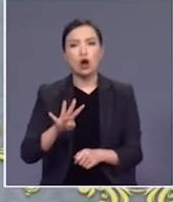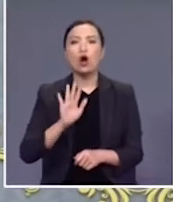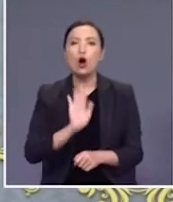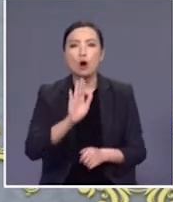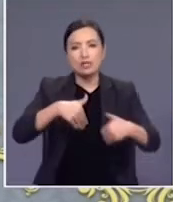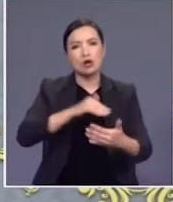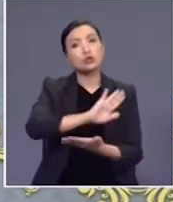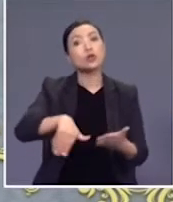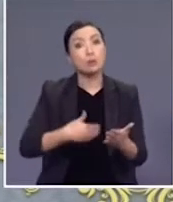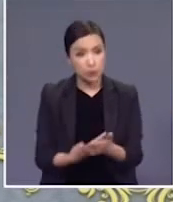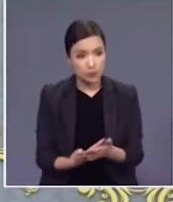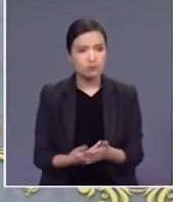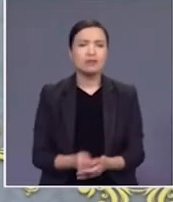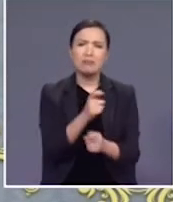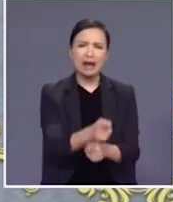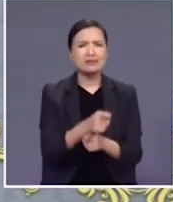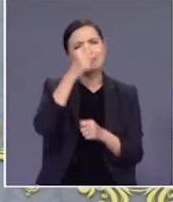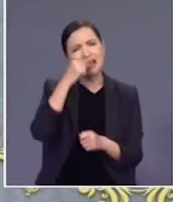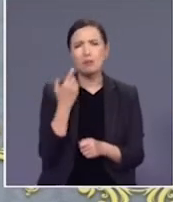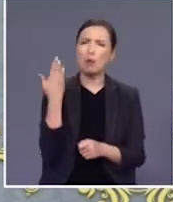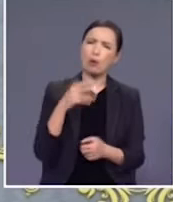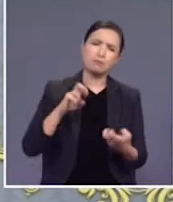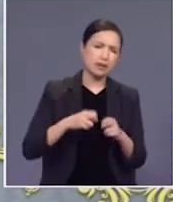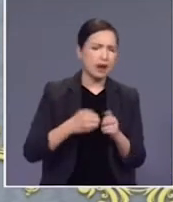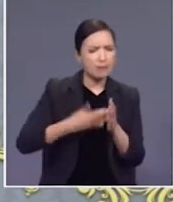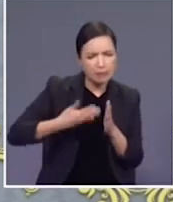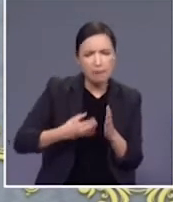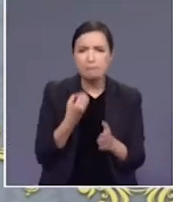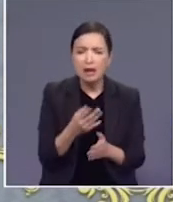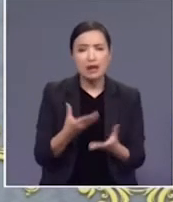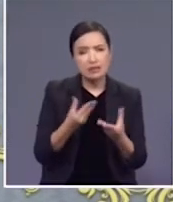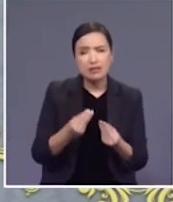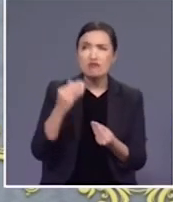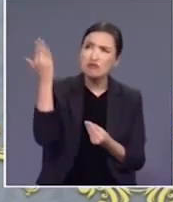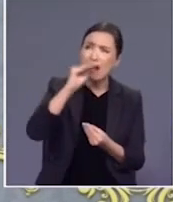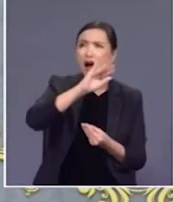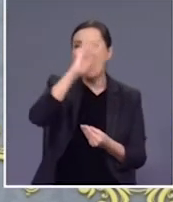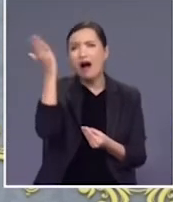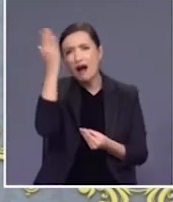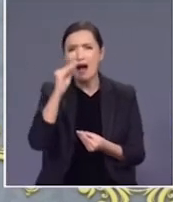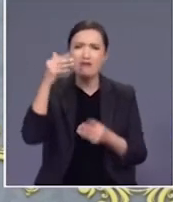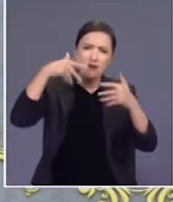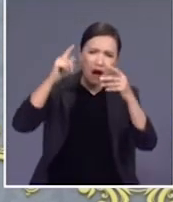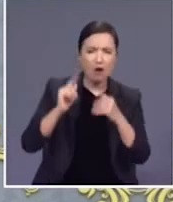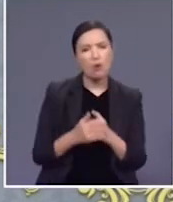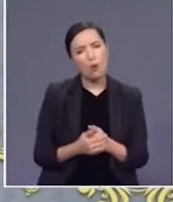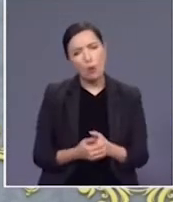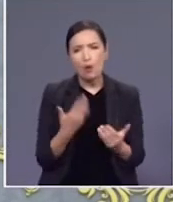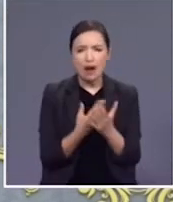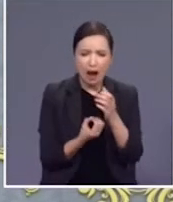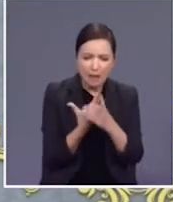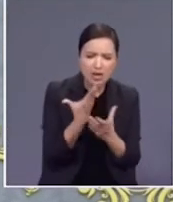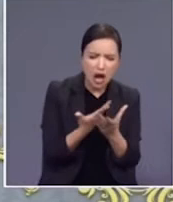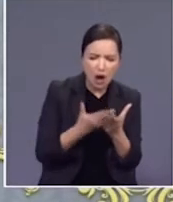ที่ผ่านมาภาคเกษตรของไทยต้องเผชิญกับปัญหาต่างๆมากมายทั้งเรื่องดินฟ้าอากาศและความผันผวนของราคาพืชผลต่างๆ